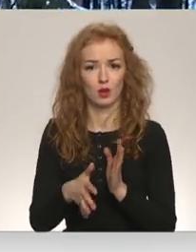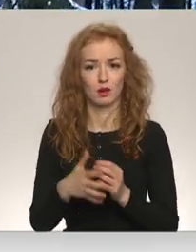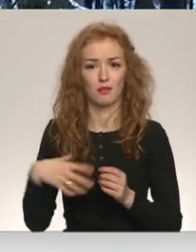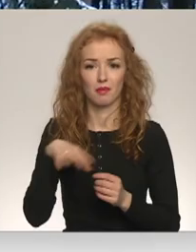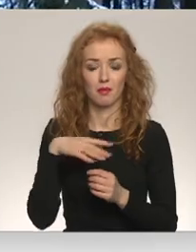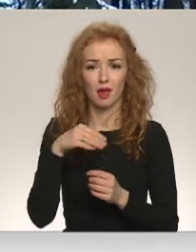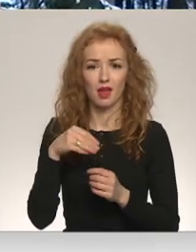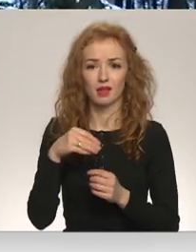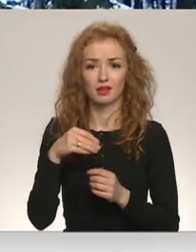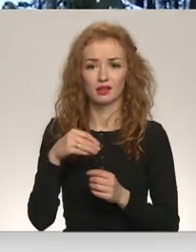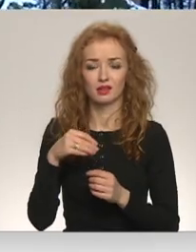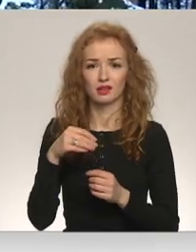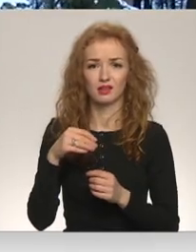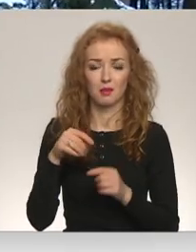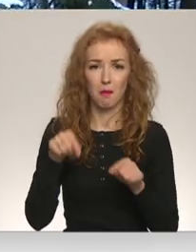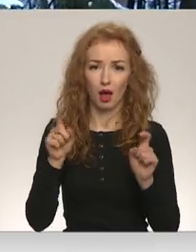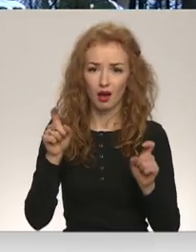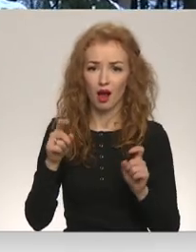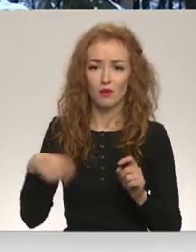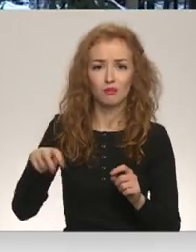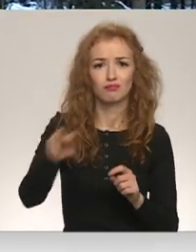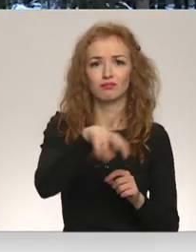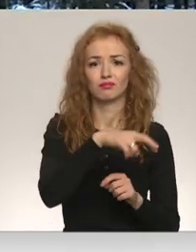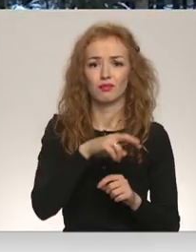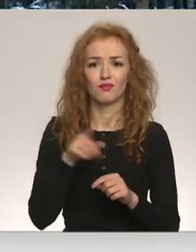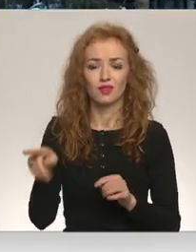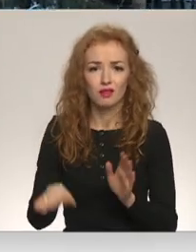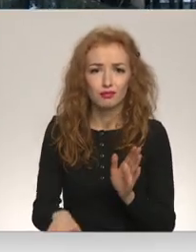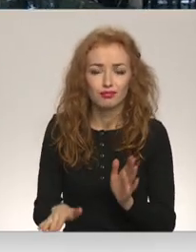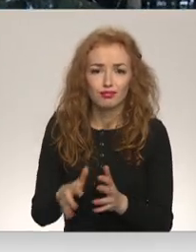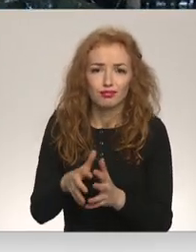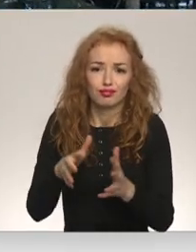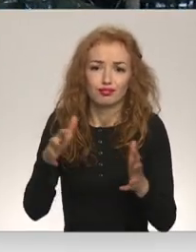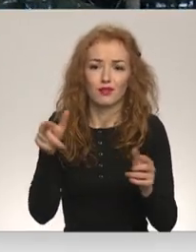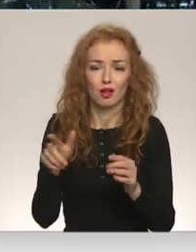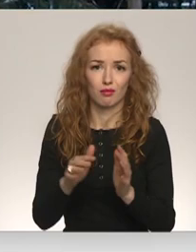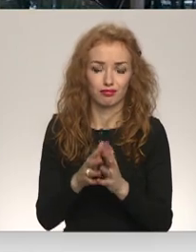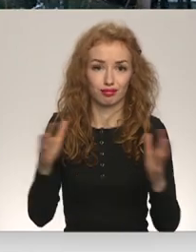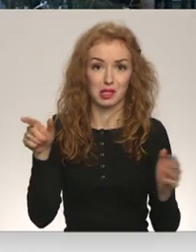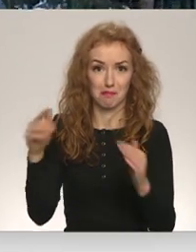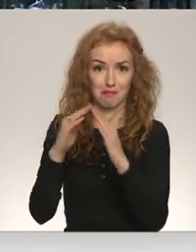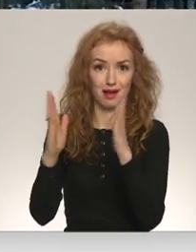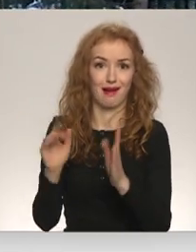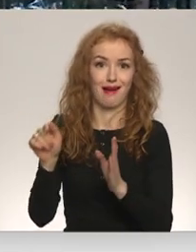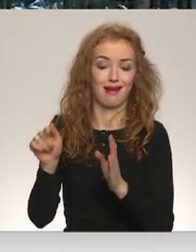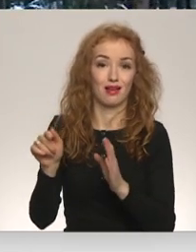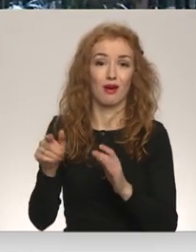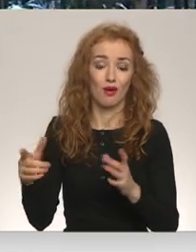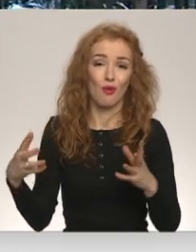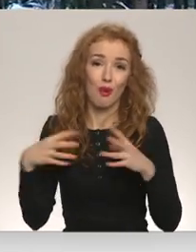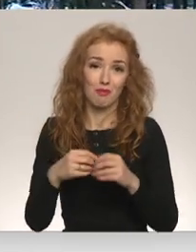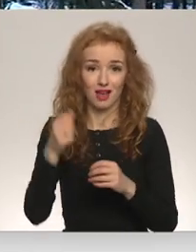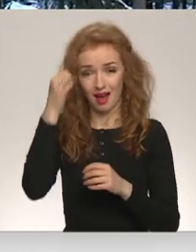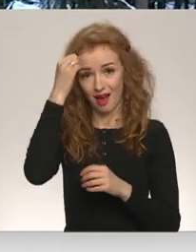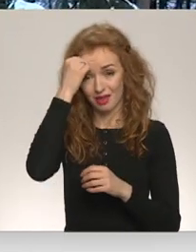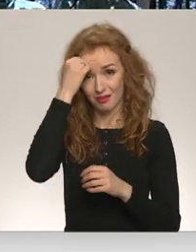mēs atceramies, viņš šeit visur pa pagalmi staigājis, viņš šeit jaugus, viņš šajā mājā uzauga, jā, un tās ir tās kopējās atmiņas,